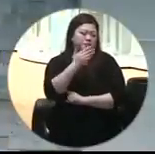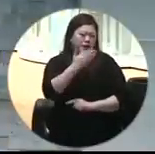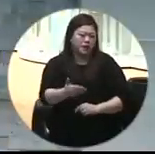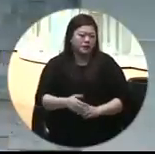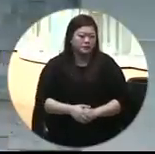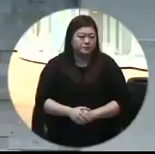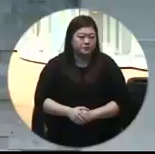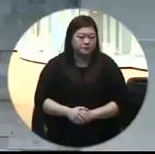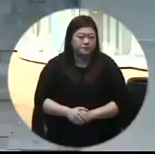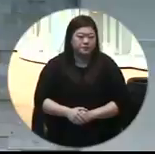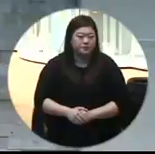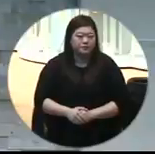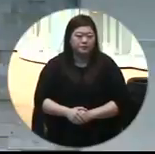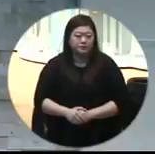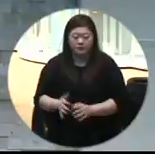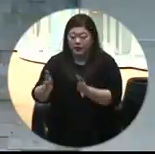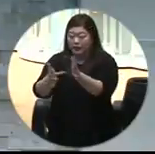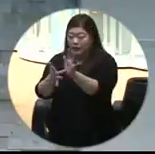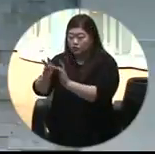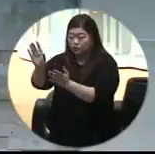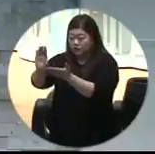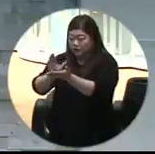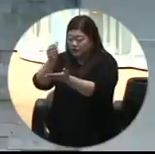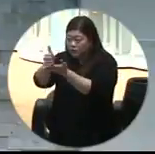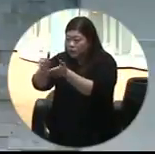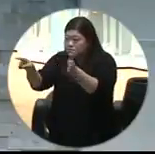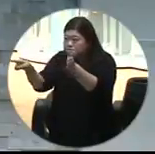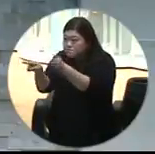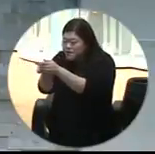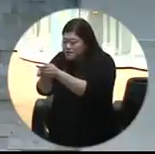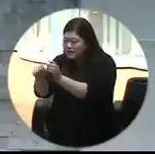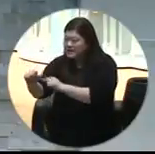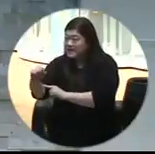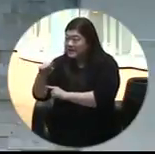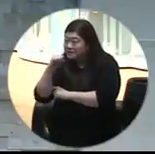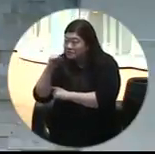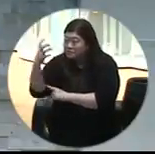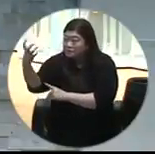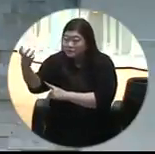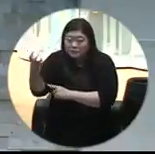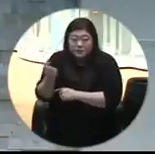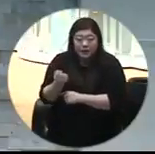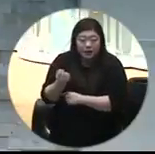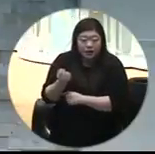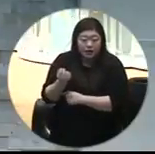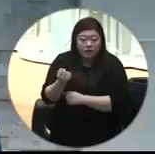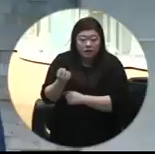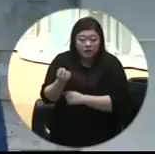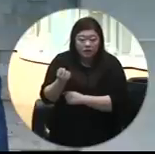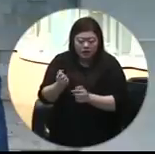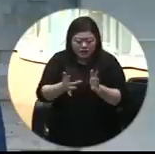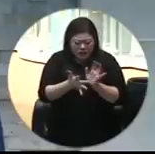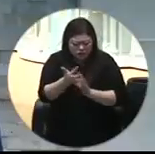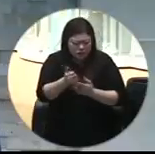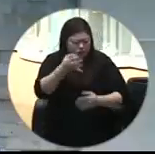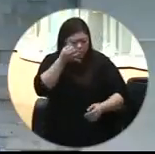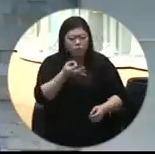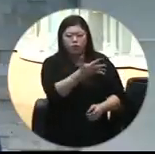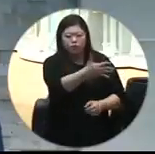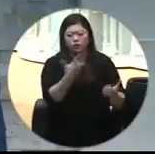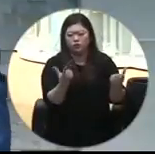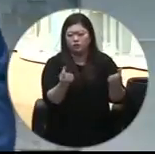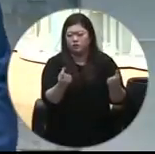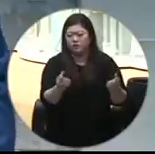예수 그리스도의 놀라운 이 신적 권능으로 그야말로 이걸 보여주심으로 또